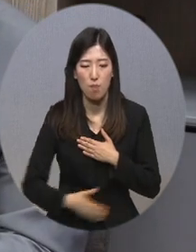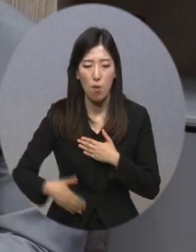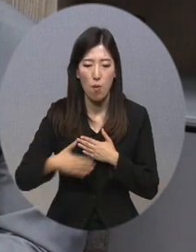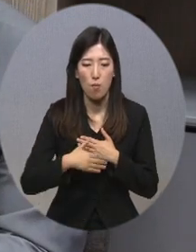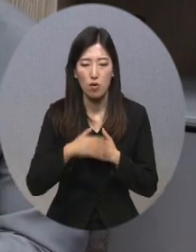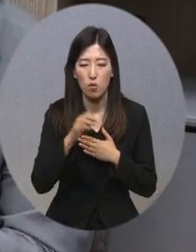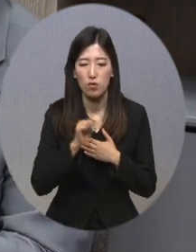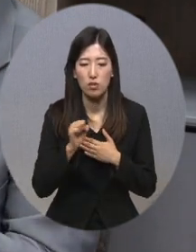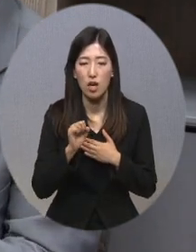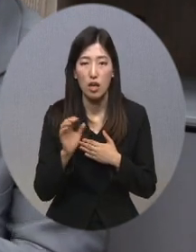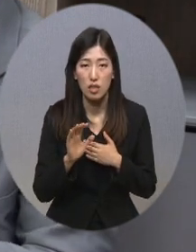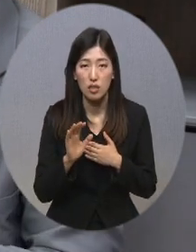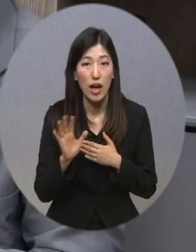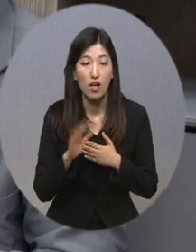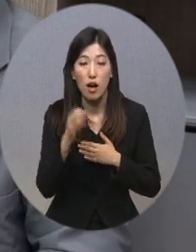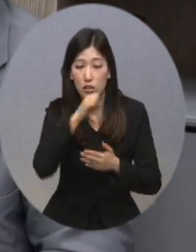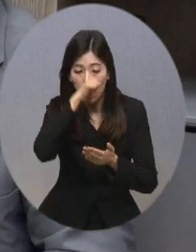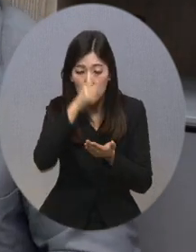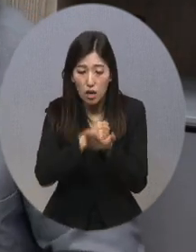어눌하고 판단이 조금